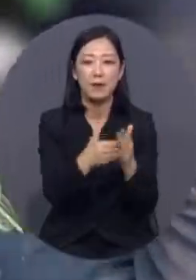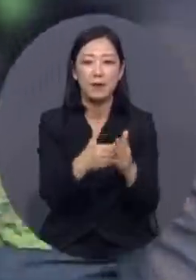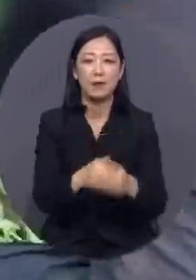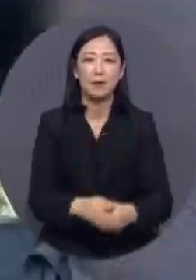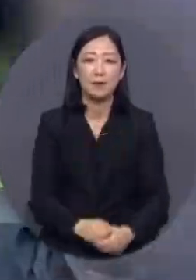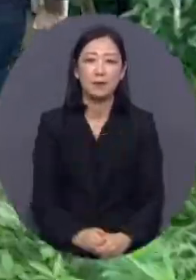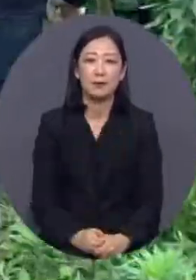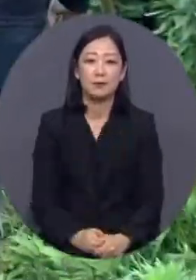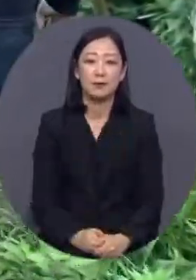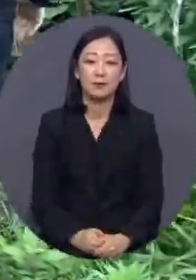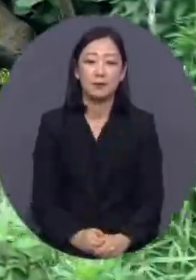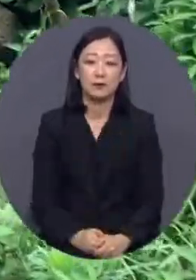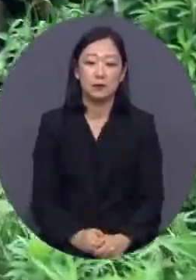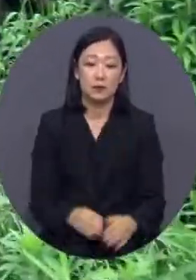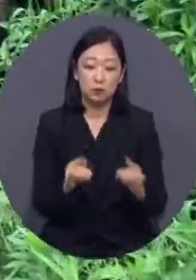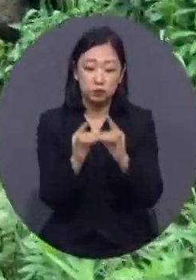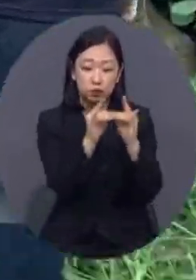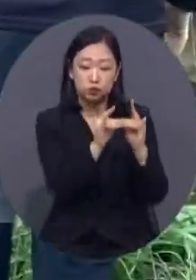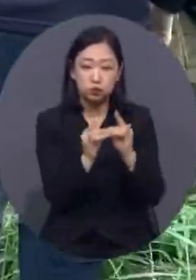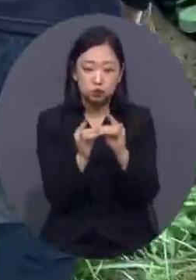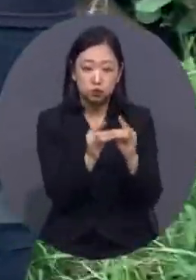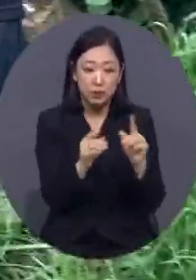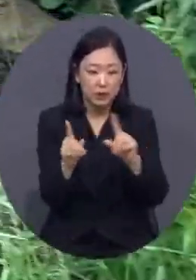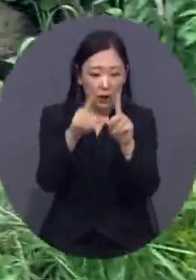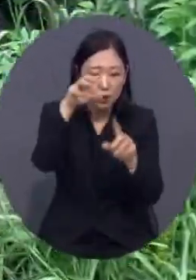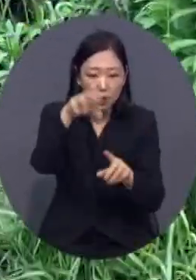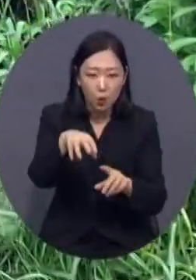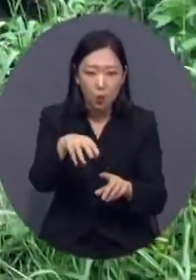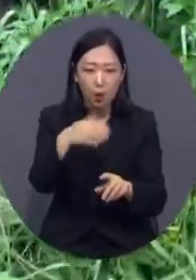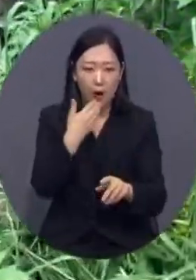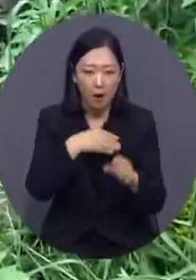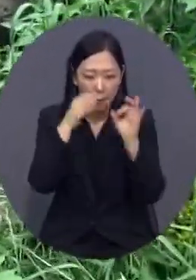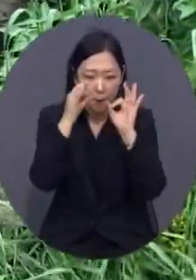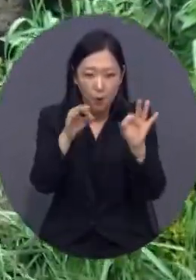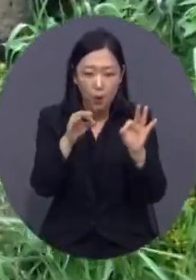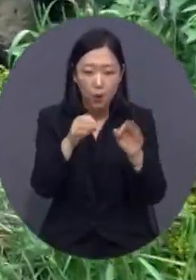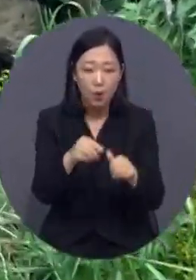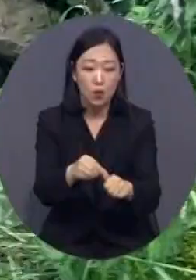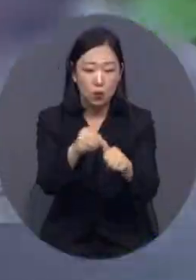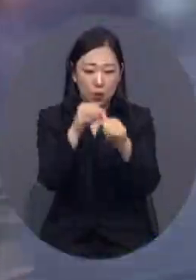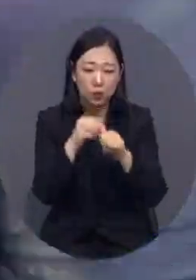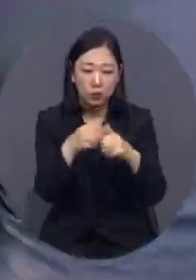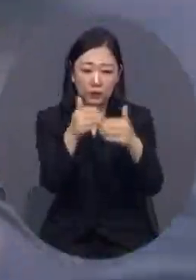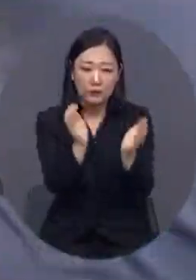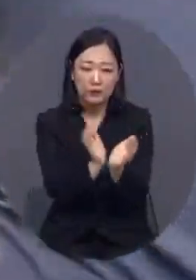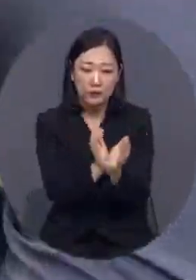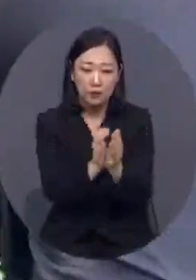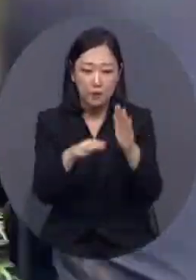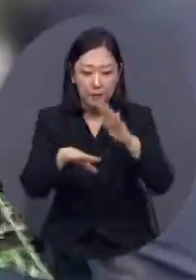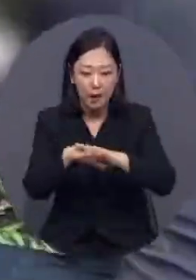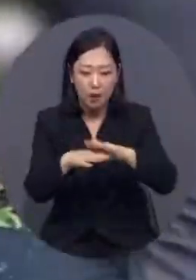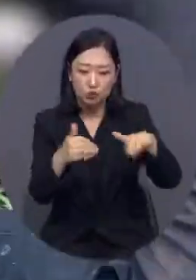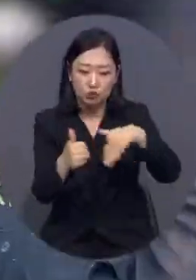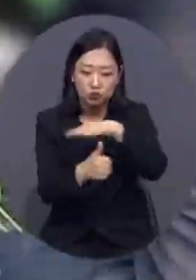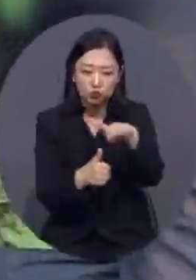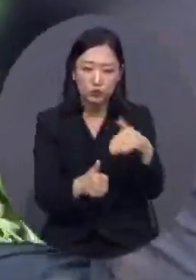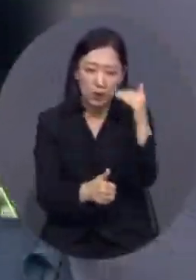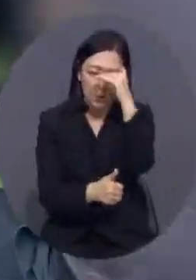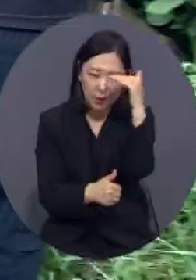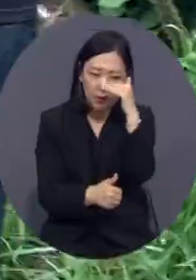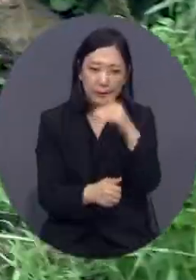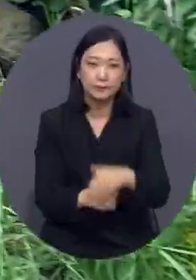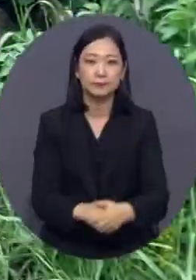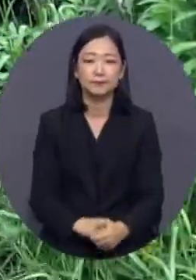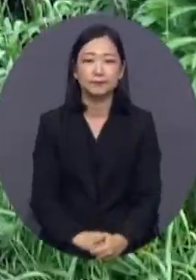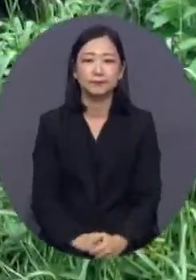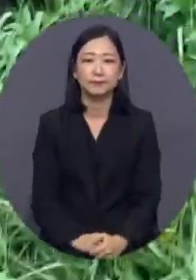또 드론으로 들깨서 식지를 파악하고 유기동물 구조팀과 밭 주변을 순찰하기도